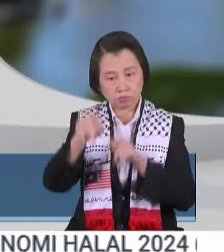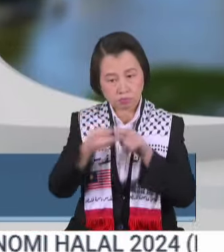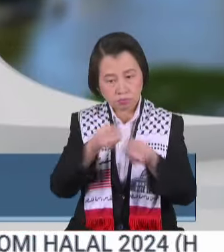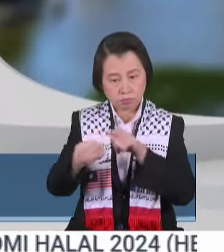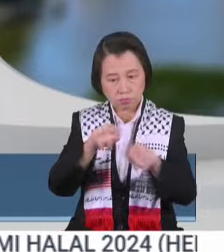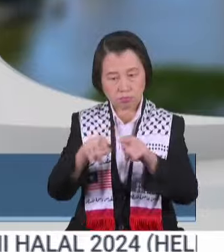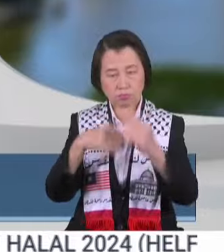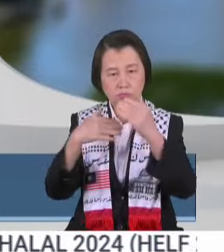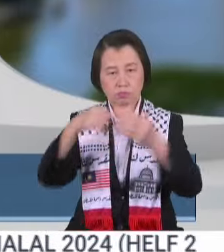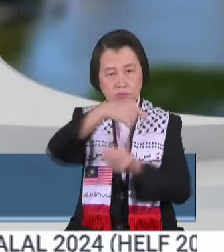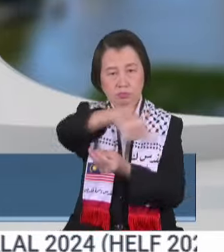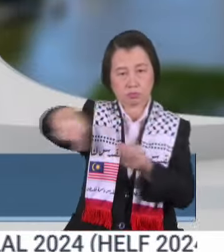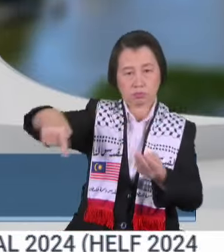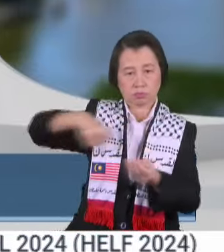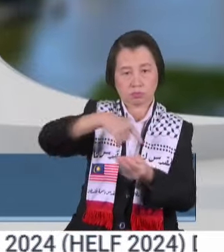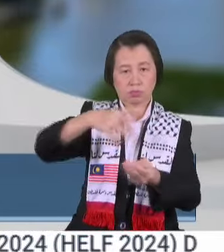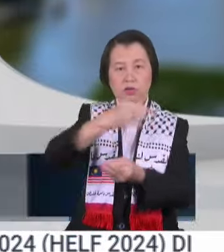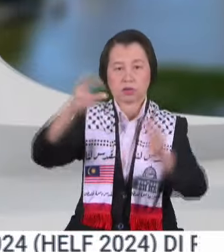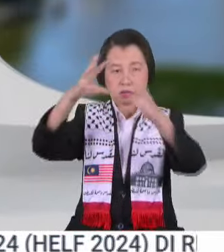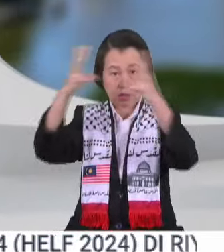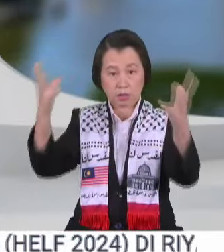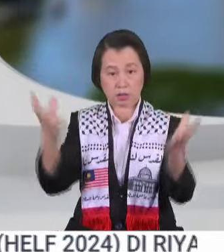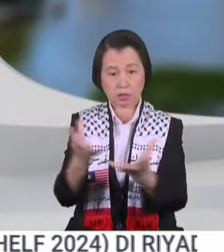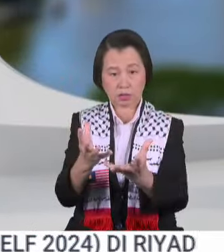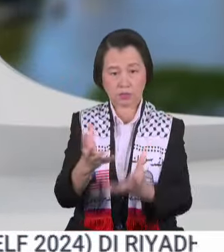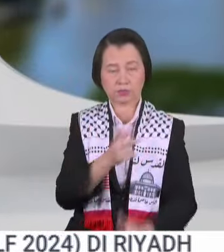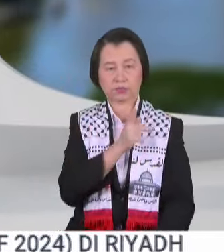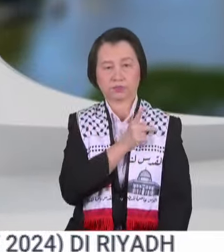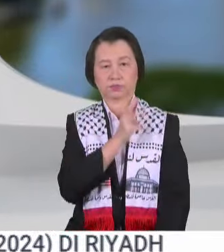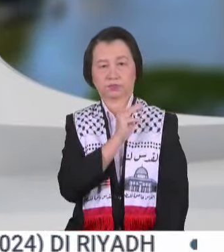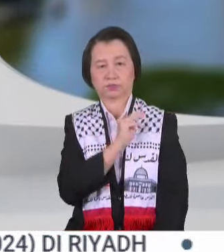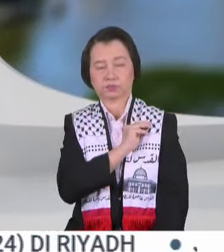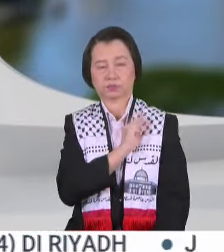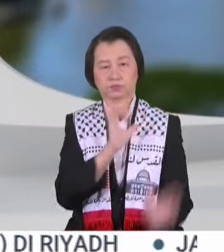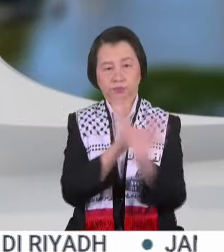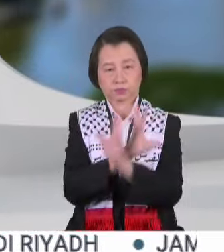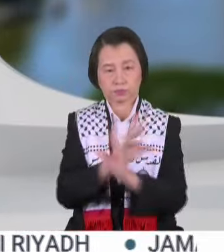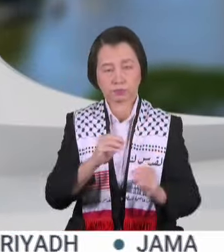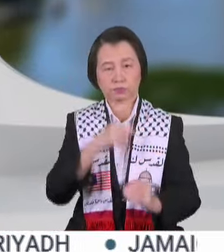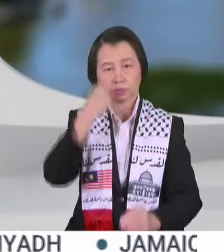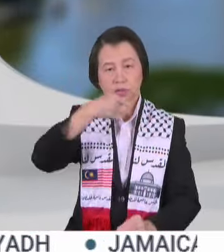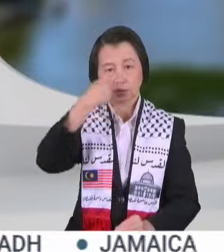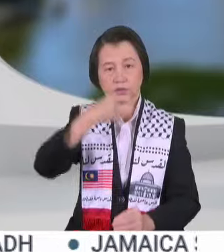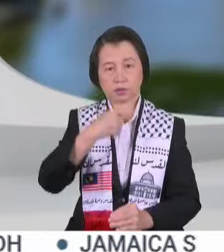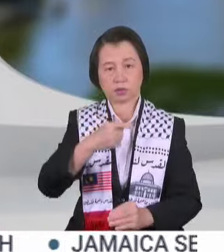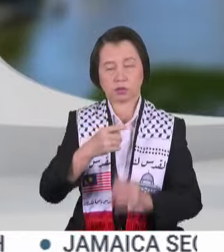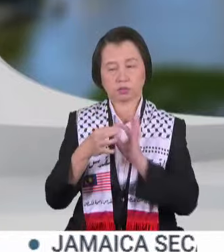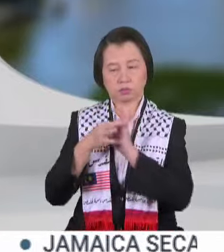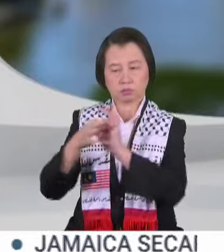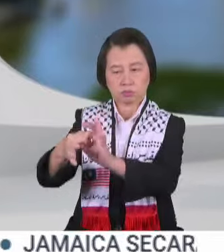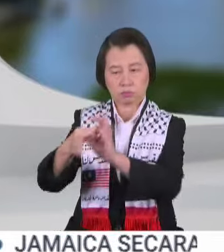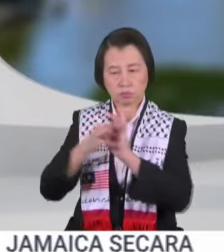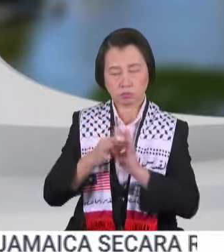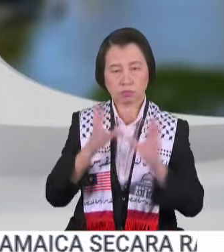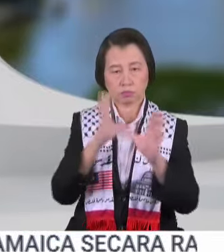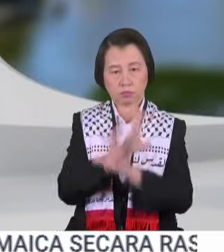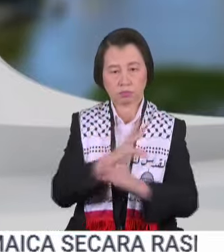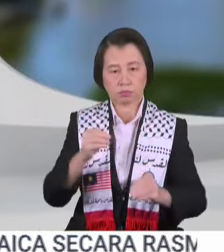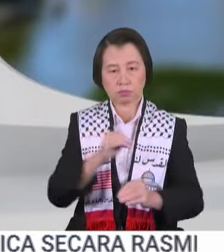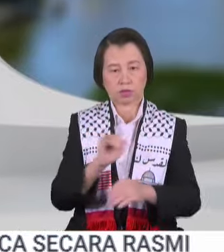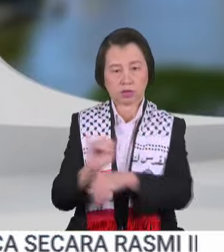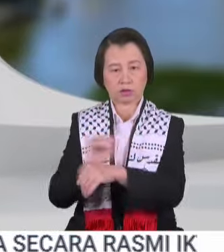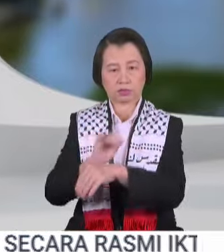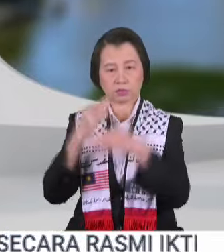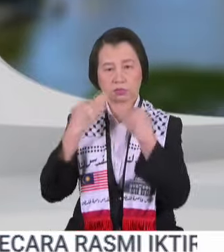di peringkat serantau dan global. Premier Datuk Patinggi Tan Sri Abang Johari Tun Openg berkata, kerjasama strategik Sarawak dengan rakan